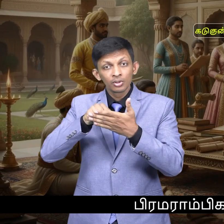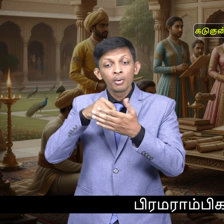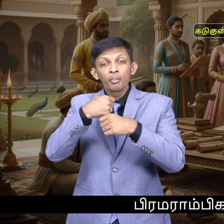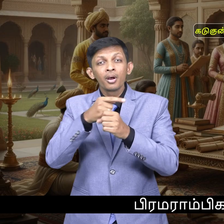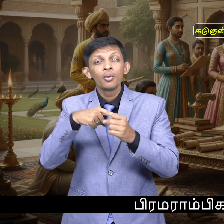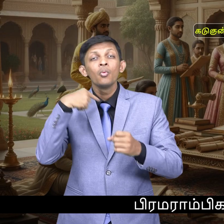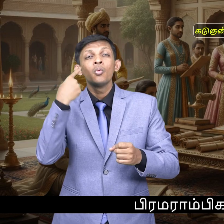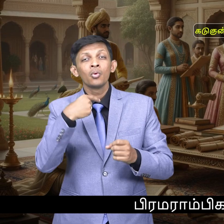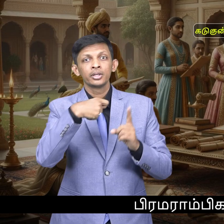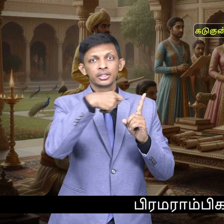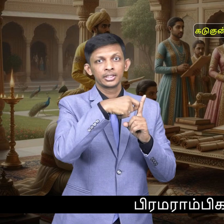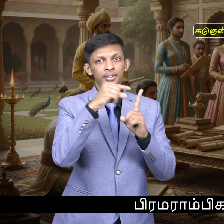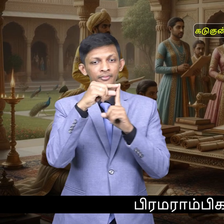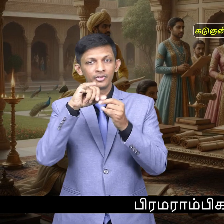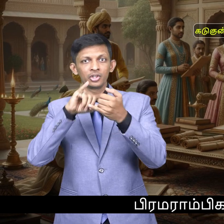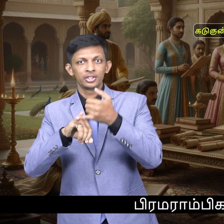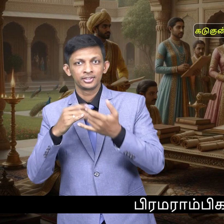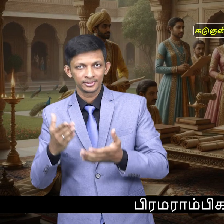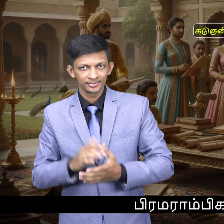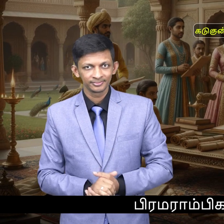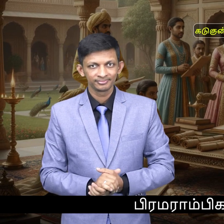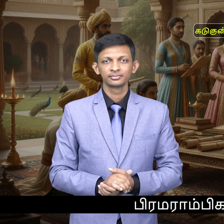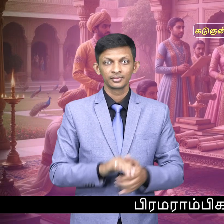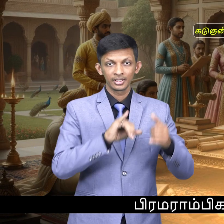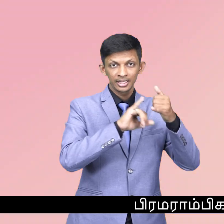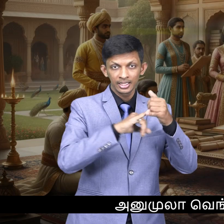சாஸ்திரி பிரம்மராம்பிகா சம்வாதம் எழுதியவர்.